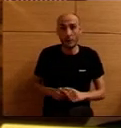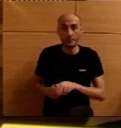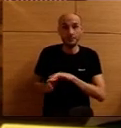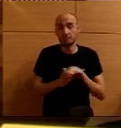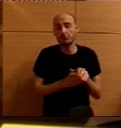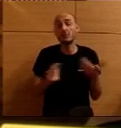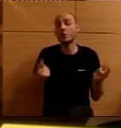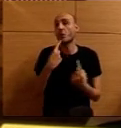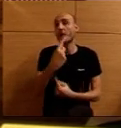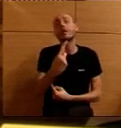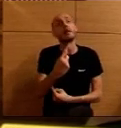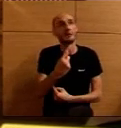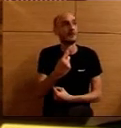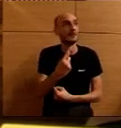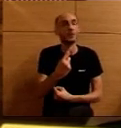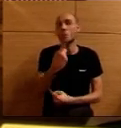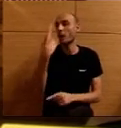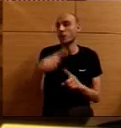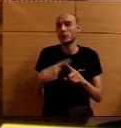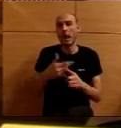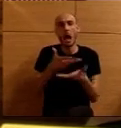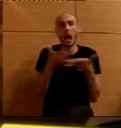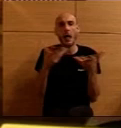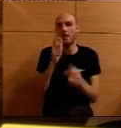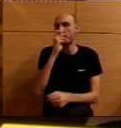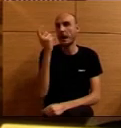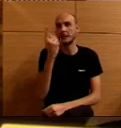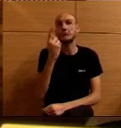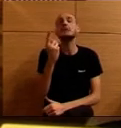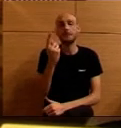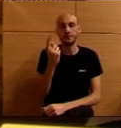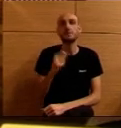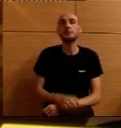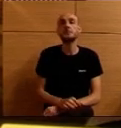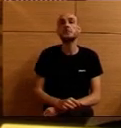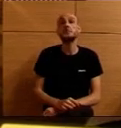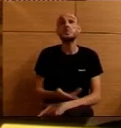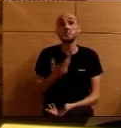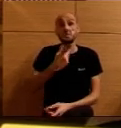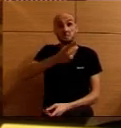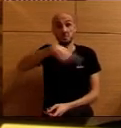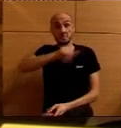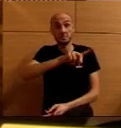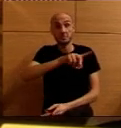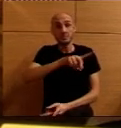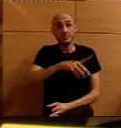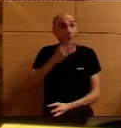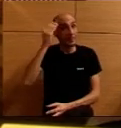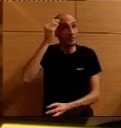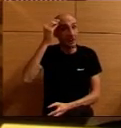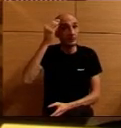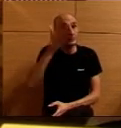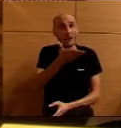final, el que pensa que és el més gran. Mire, vostès consideren que